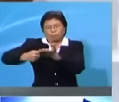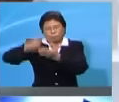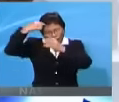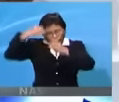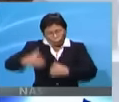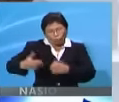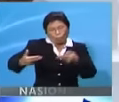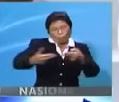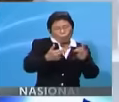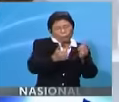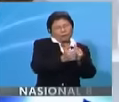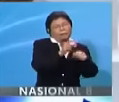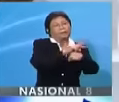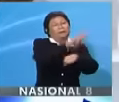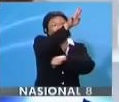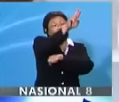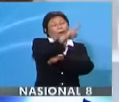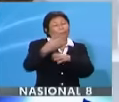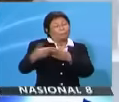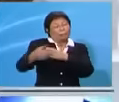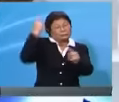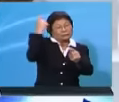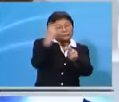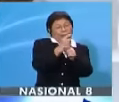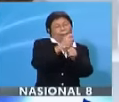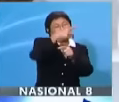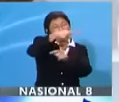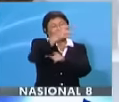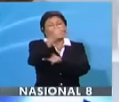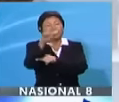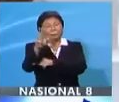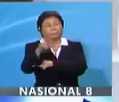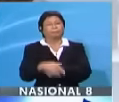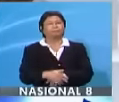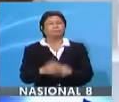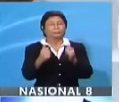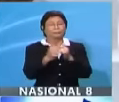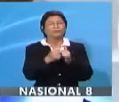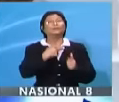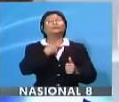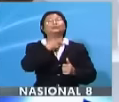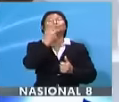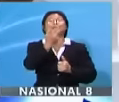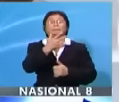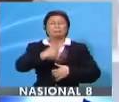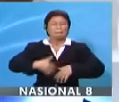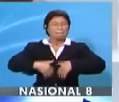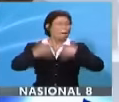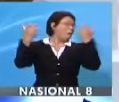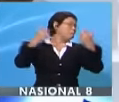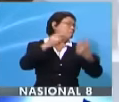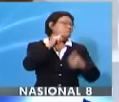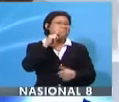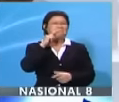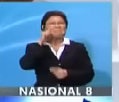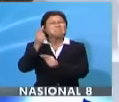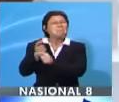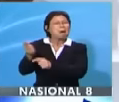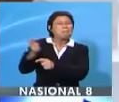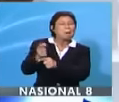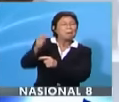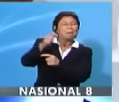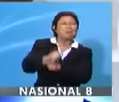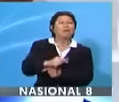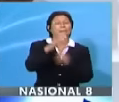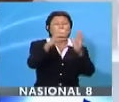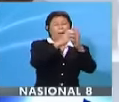memutuskan hubungan dengan DAP meskipun kekal dalam Pakatan Pembangkang. Dengan nada merajuk dan sinis, beliau berkata PAS